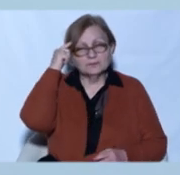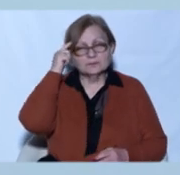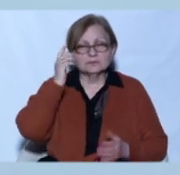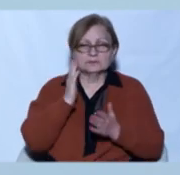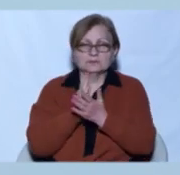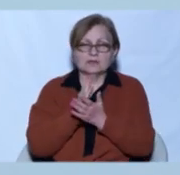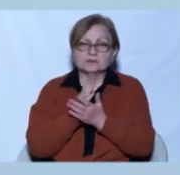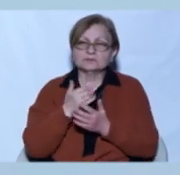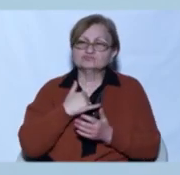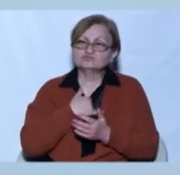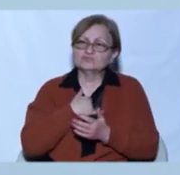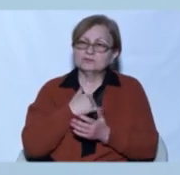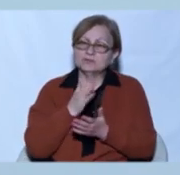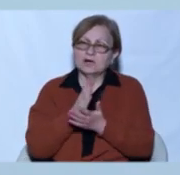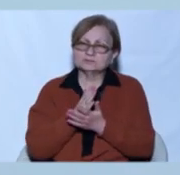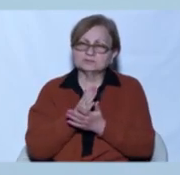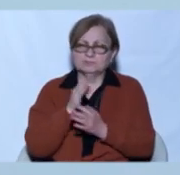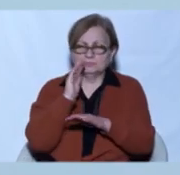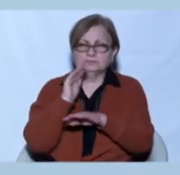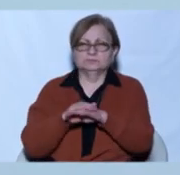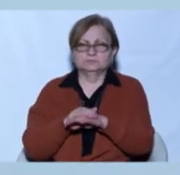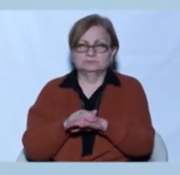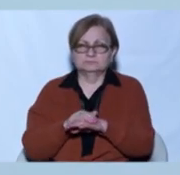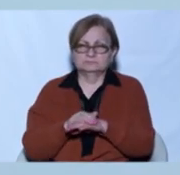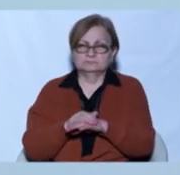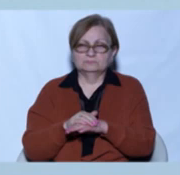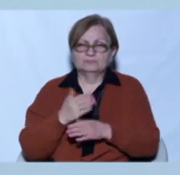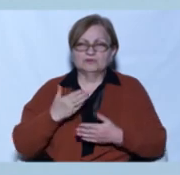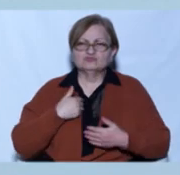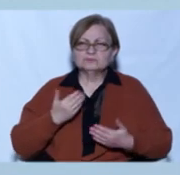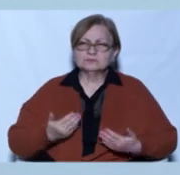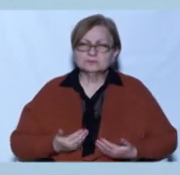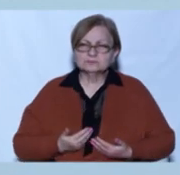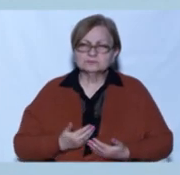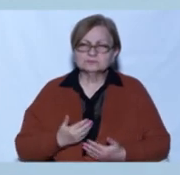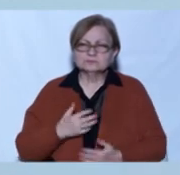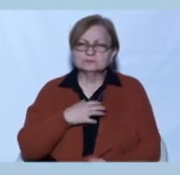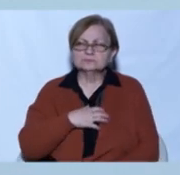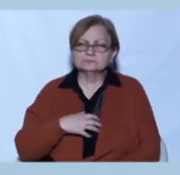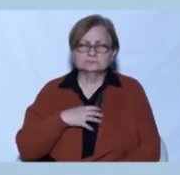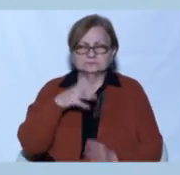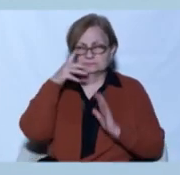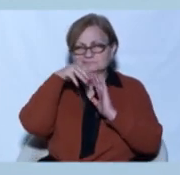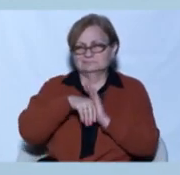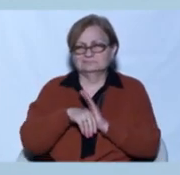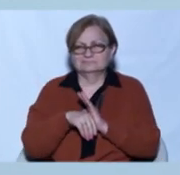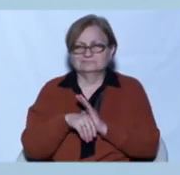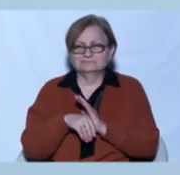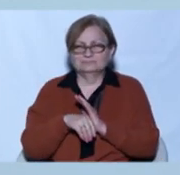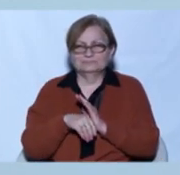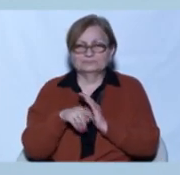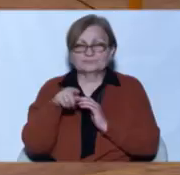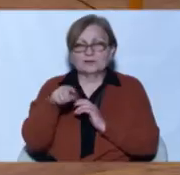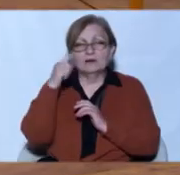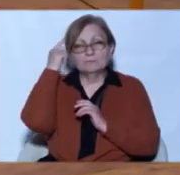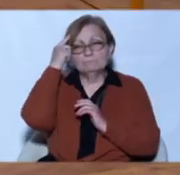ჩვენი არსებობის დასტური. ჩვენი სიცოცხლის აზრით შესაბამისად სწორედ ამ